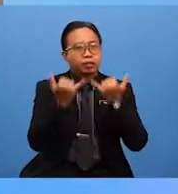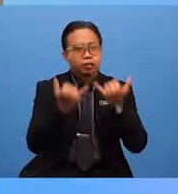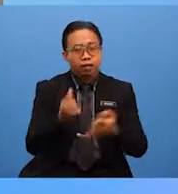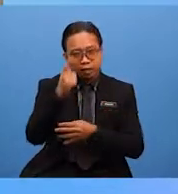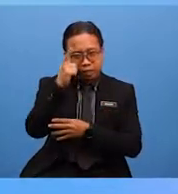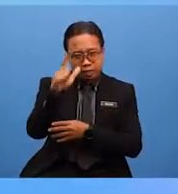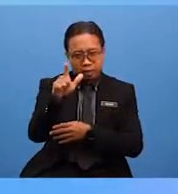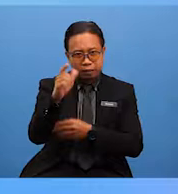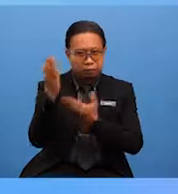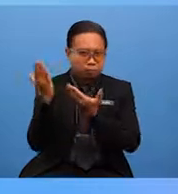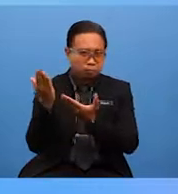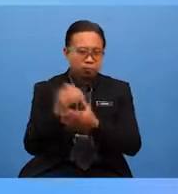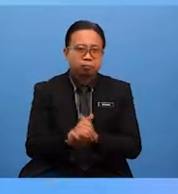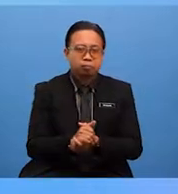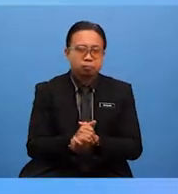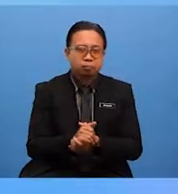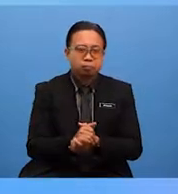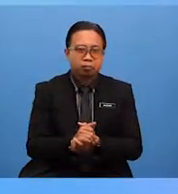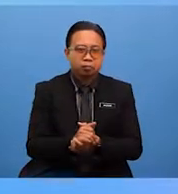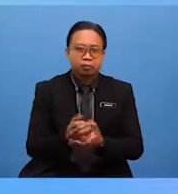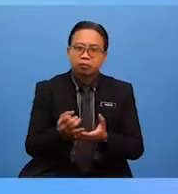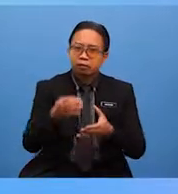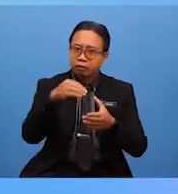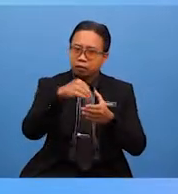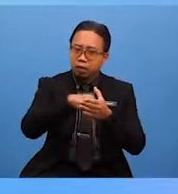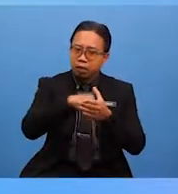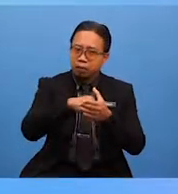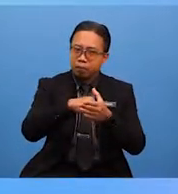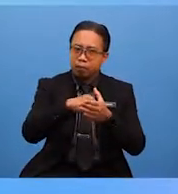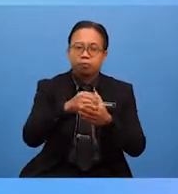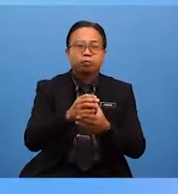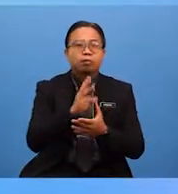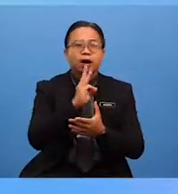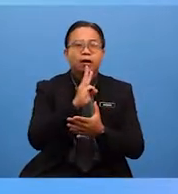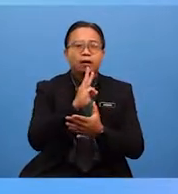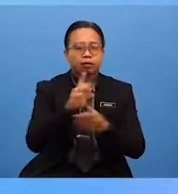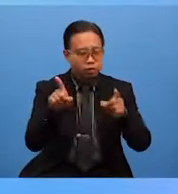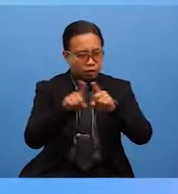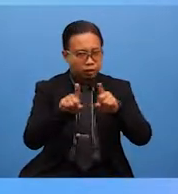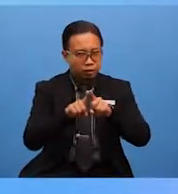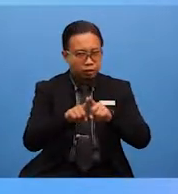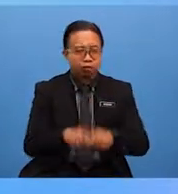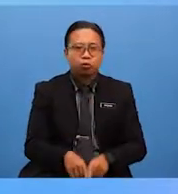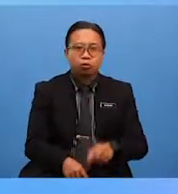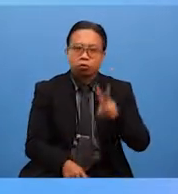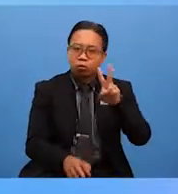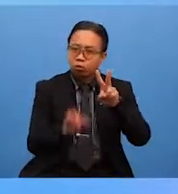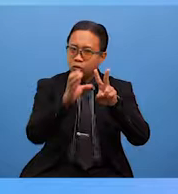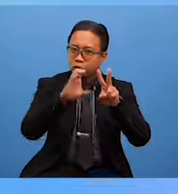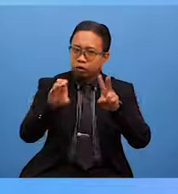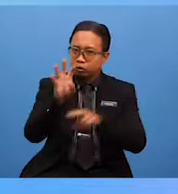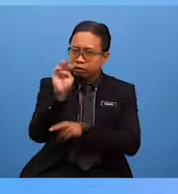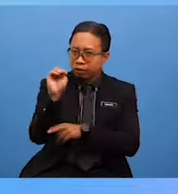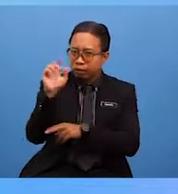pula paparan ini isipadu air dalam ke-22 bingkar adalah sama yaitu 200